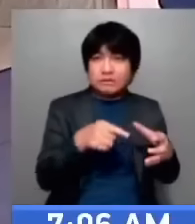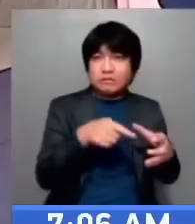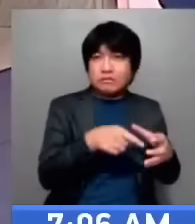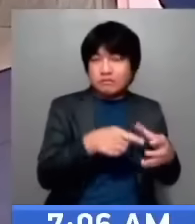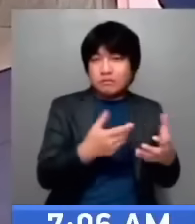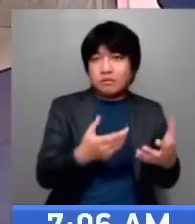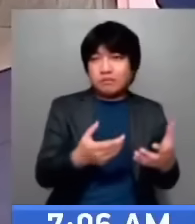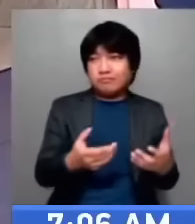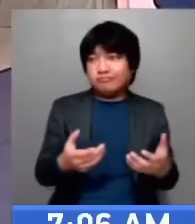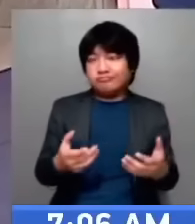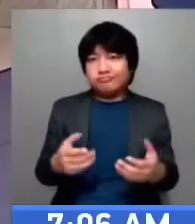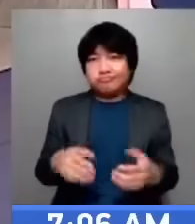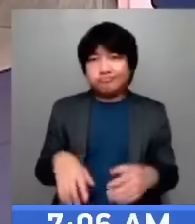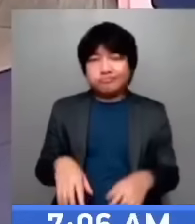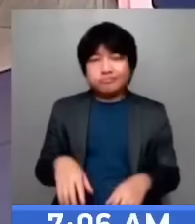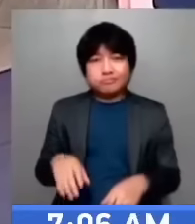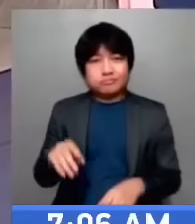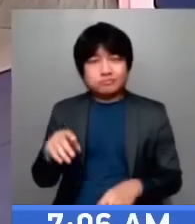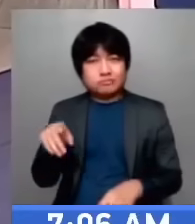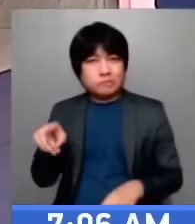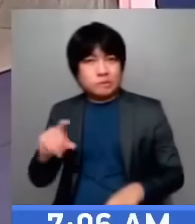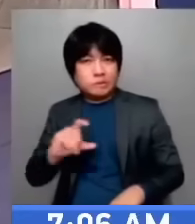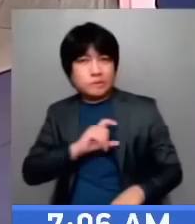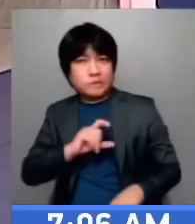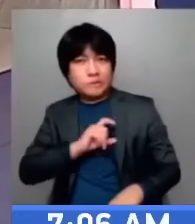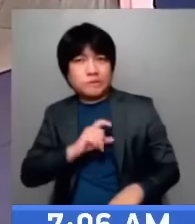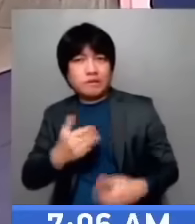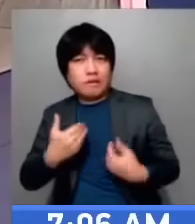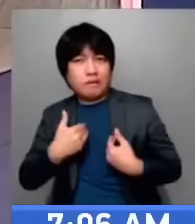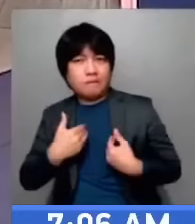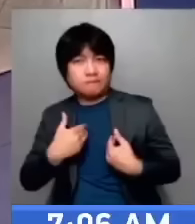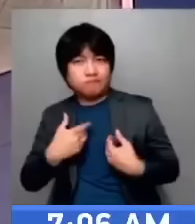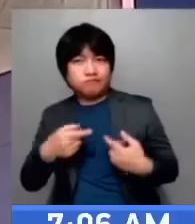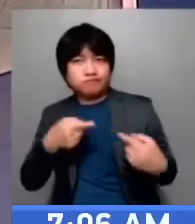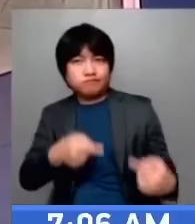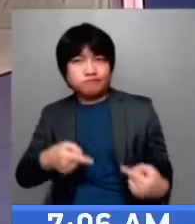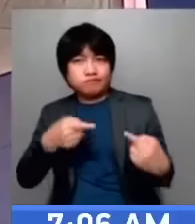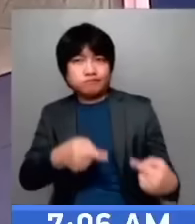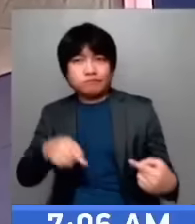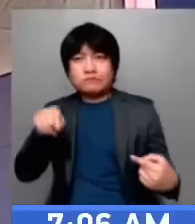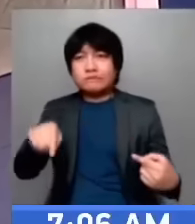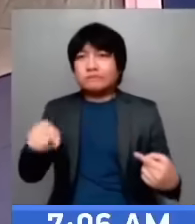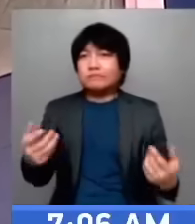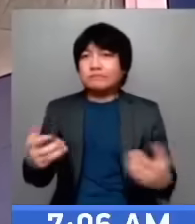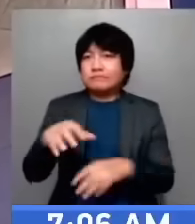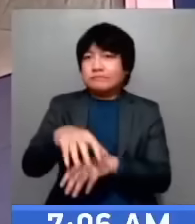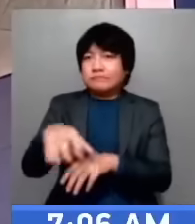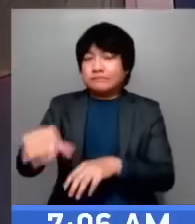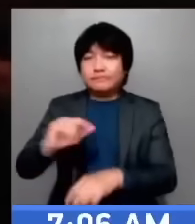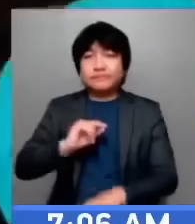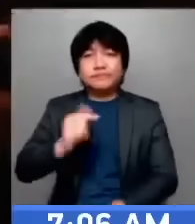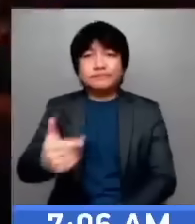Barangay mas pinik ang pagroronda sa kanilang lugar may unang balita si Bam